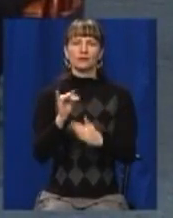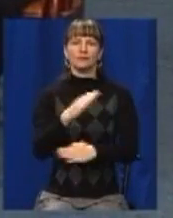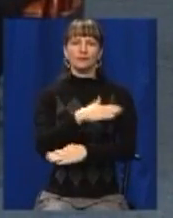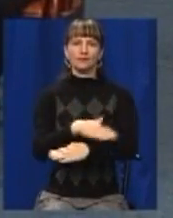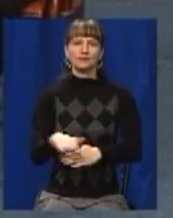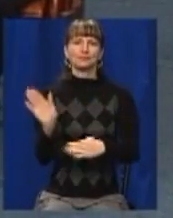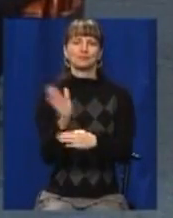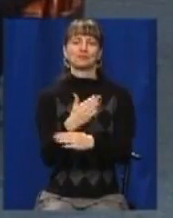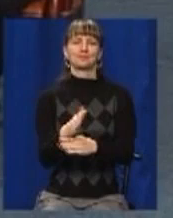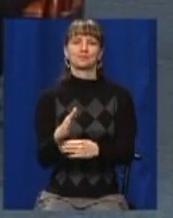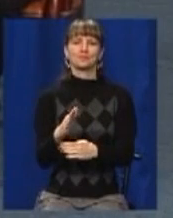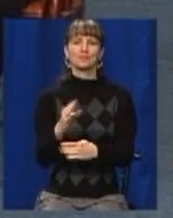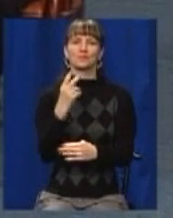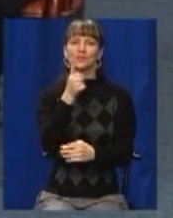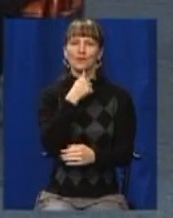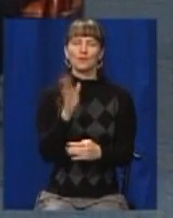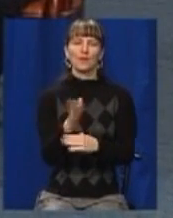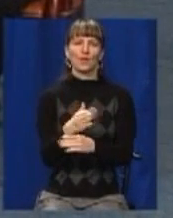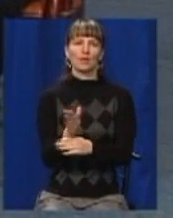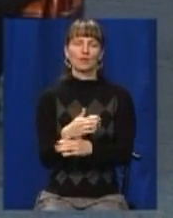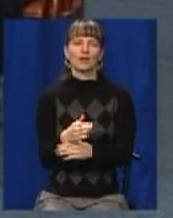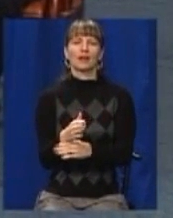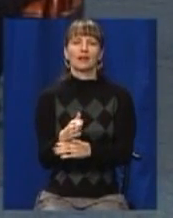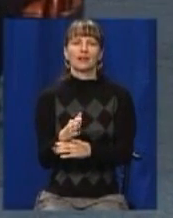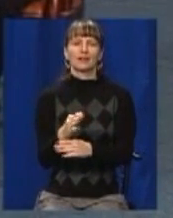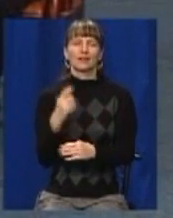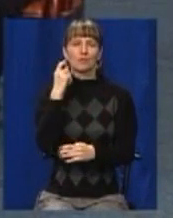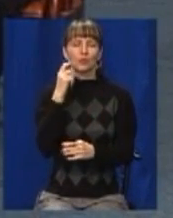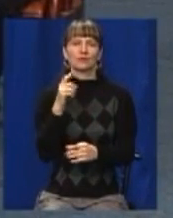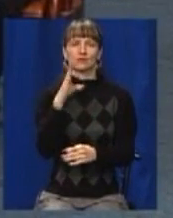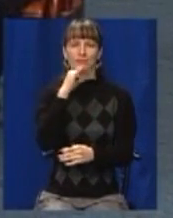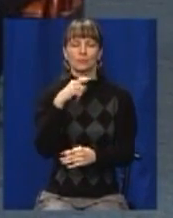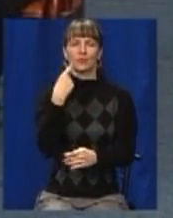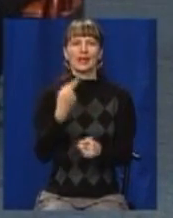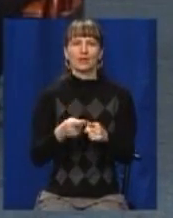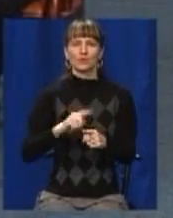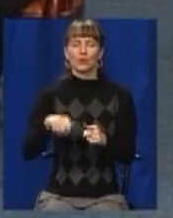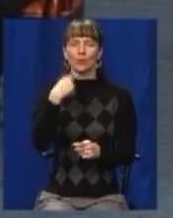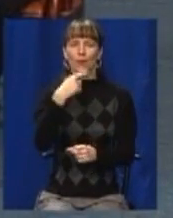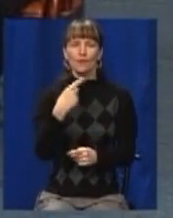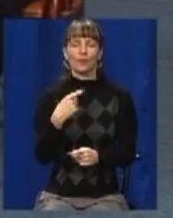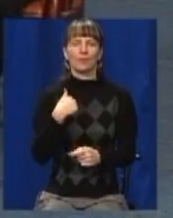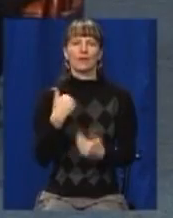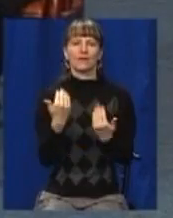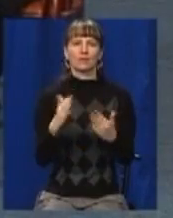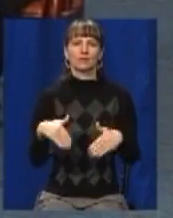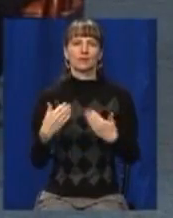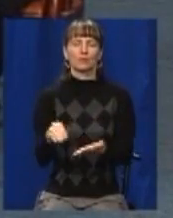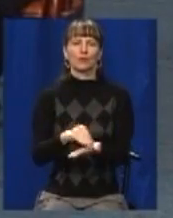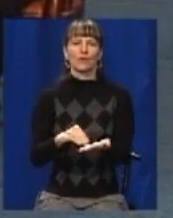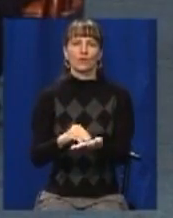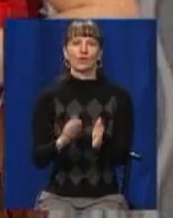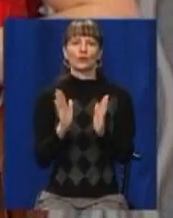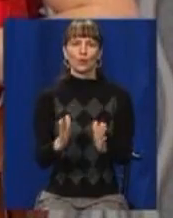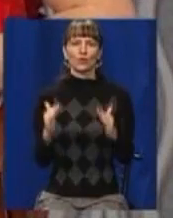кимось погуляти і спробувати ось погуляли-погуляли, як воно на морозі, чи вдасться вам повторити цю скоромовку. Але, в принципі, ми вам радимо повторювати це